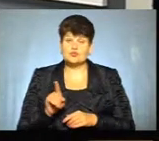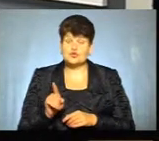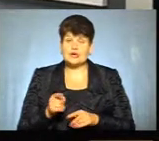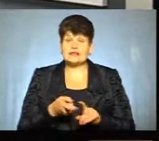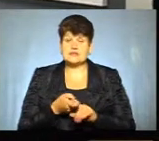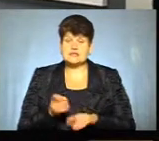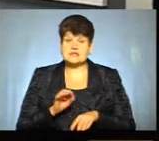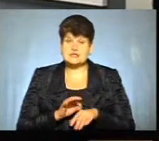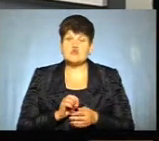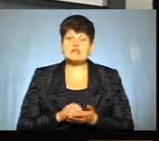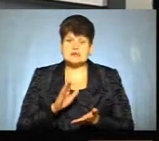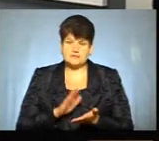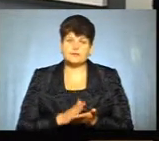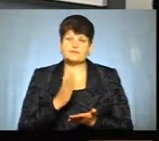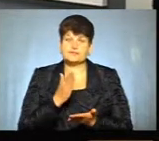захворювання